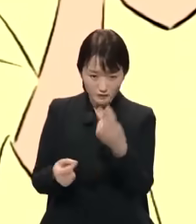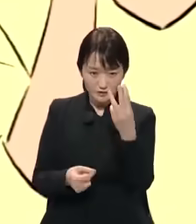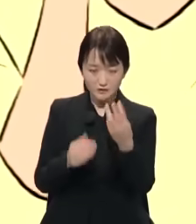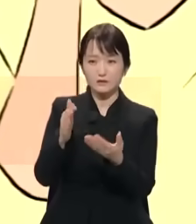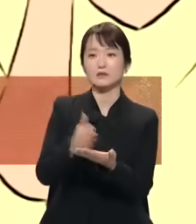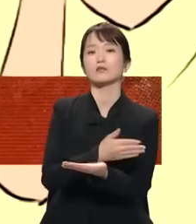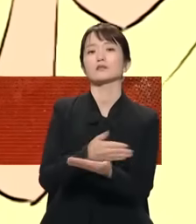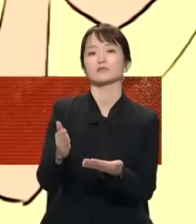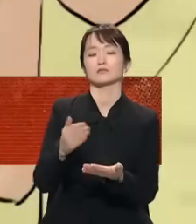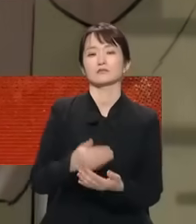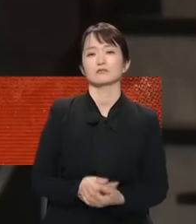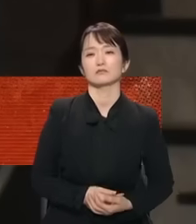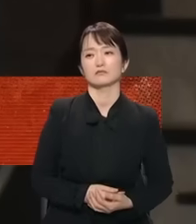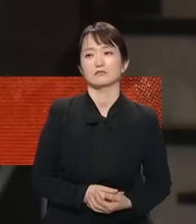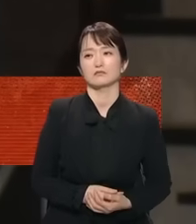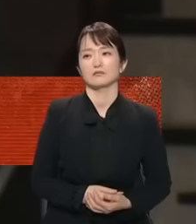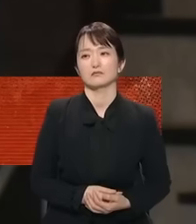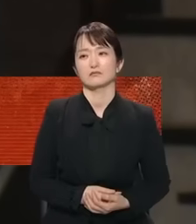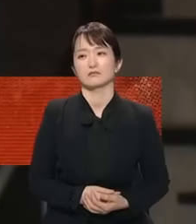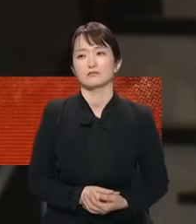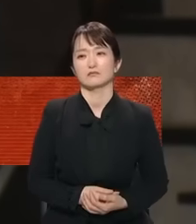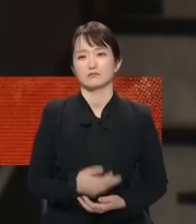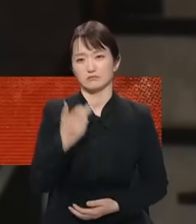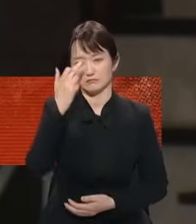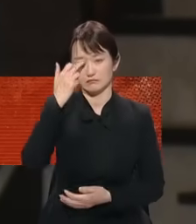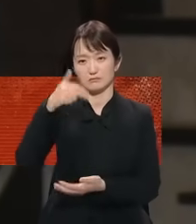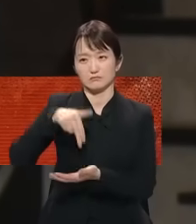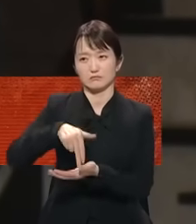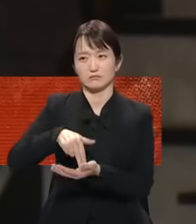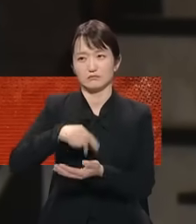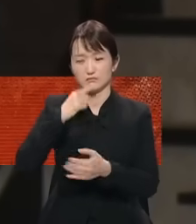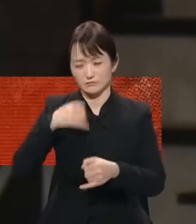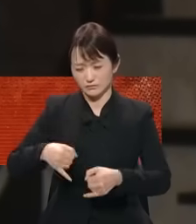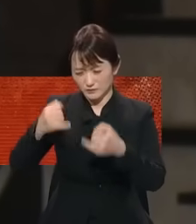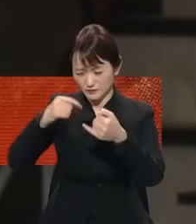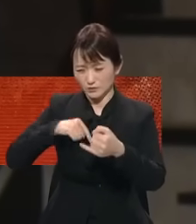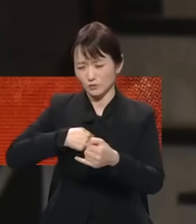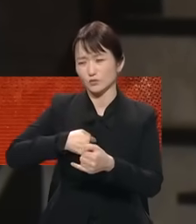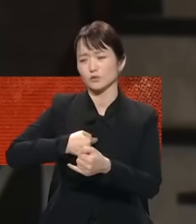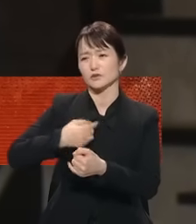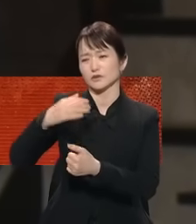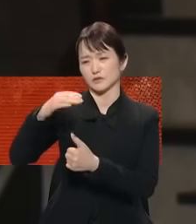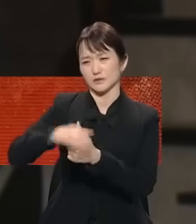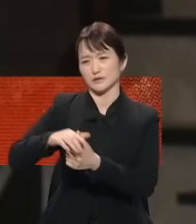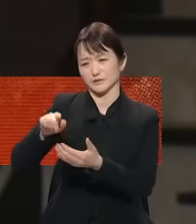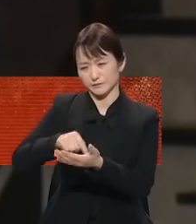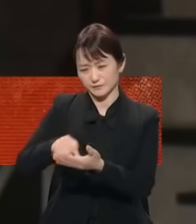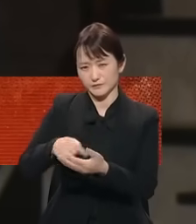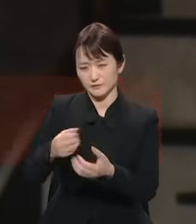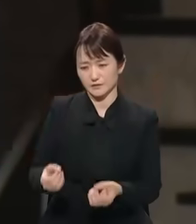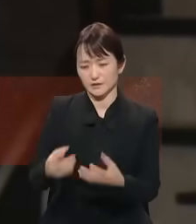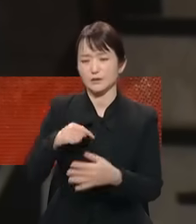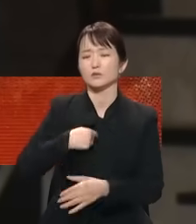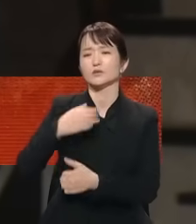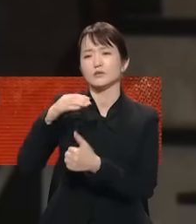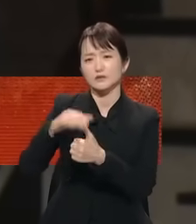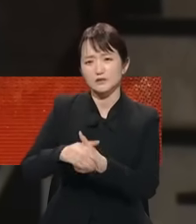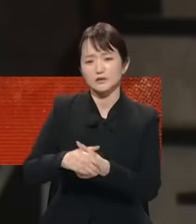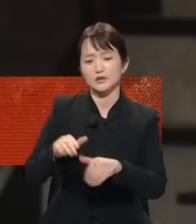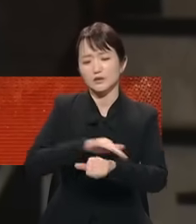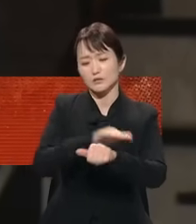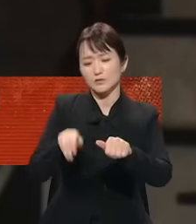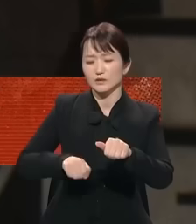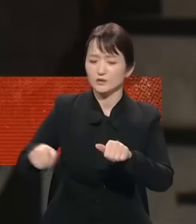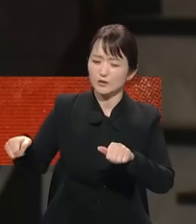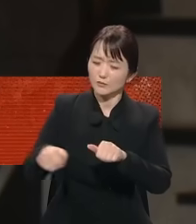나누자. 이렇게 얘기를 한 거예요. 최 씨 입장에서는 사실 그 빚도 혼자 다 갚았죠. 제사 다 혼자 드렸죠. 벌초 혼자